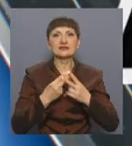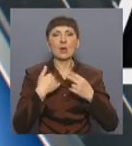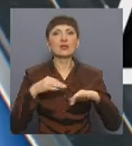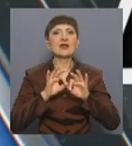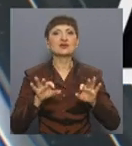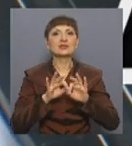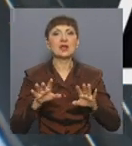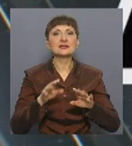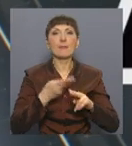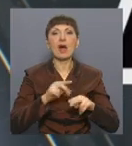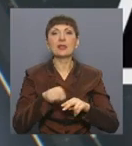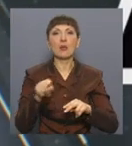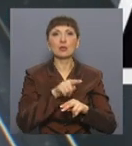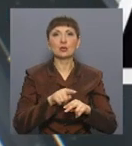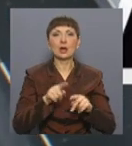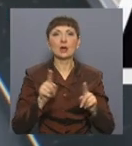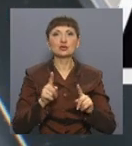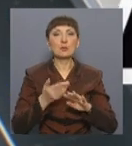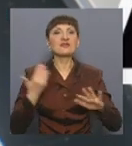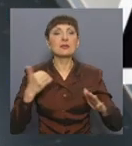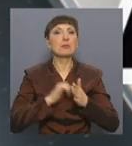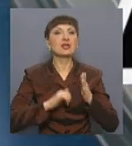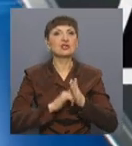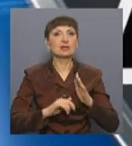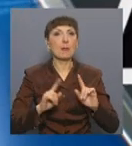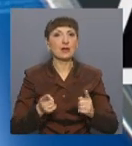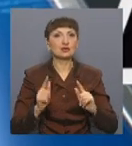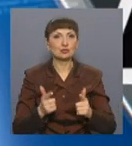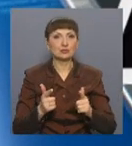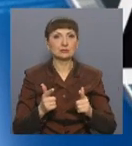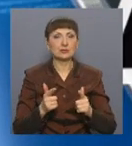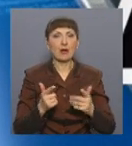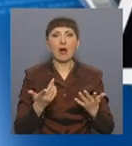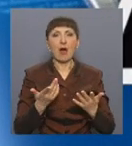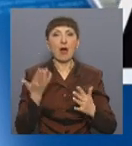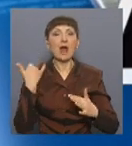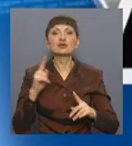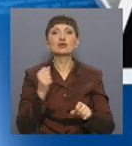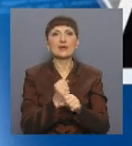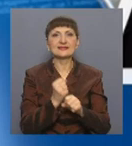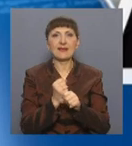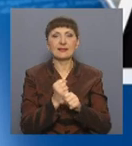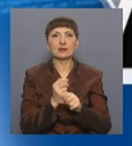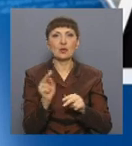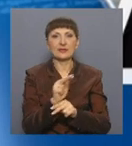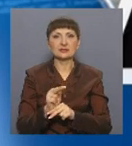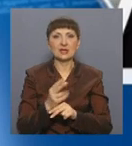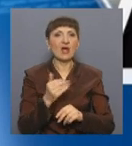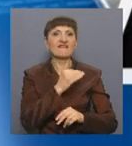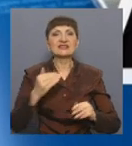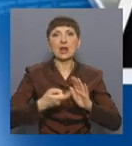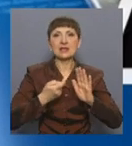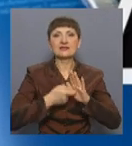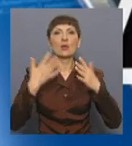по тому предварительным причинам. То есть то, что и какие меры они предпринимают. Сейчас официальное